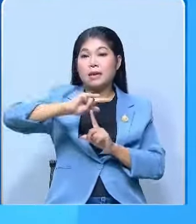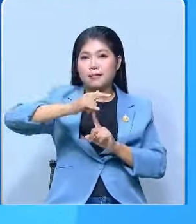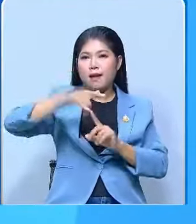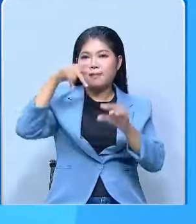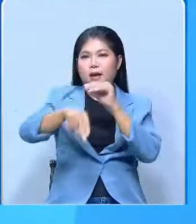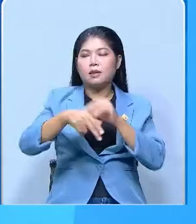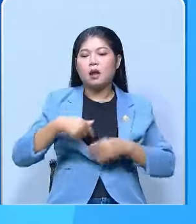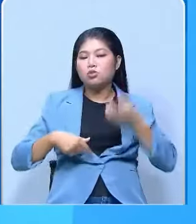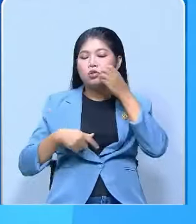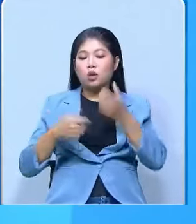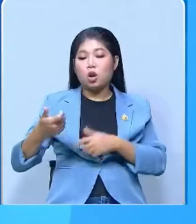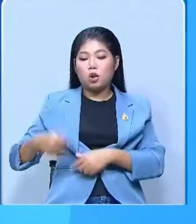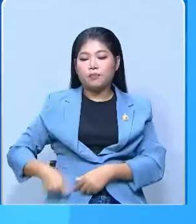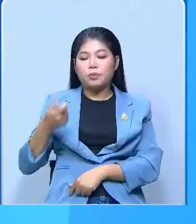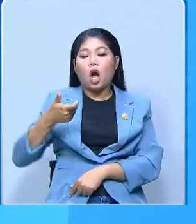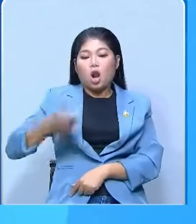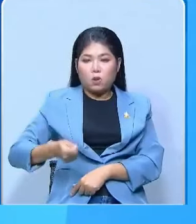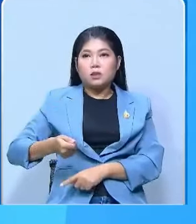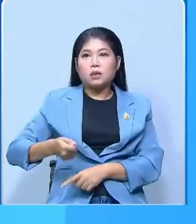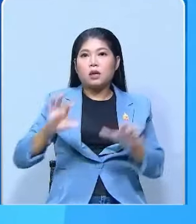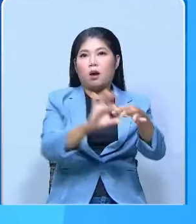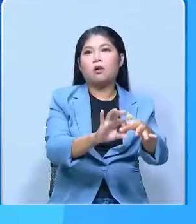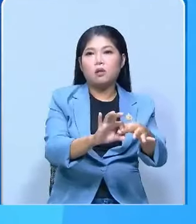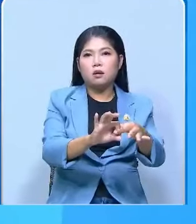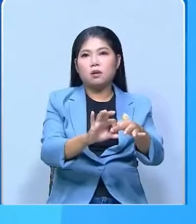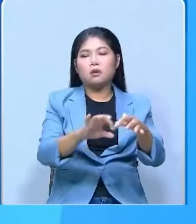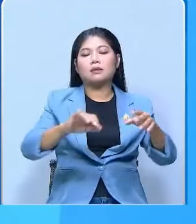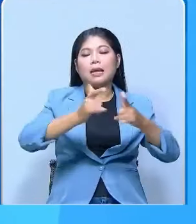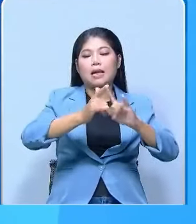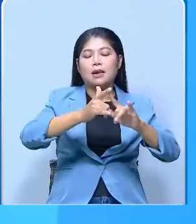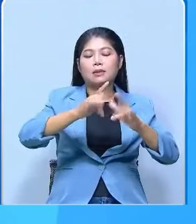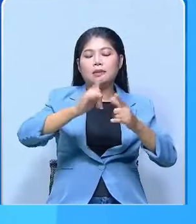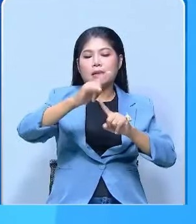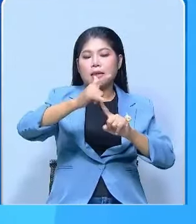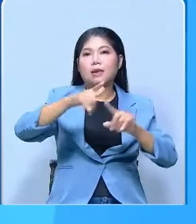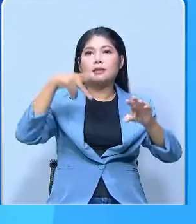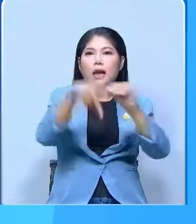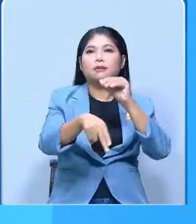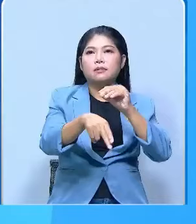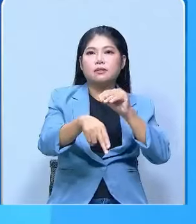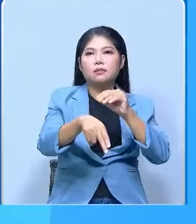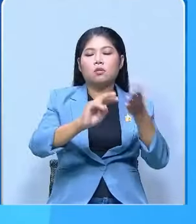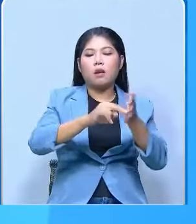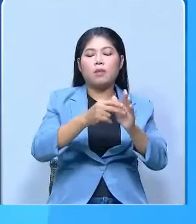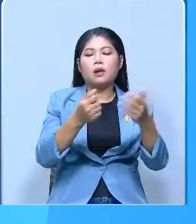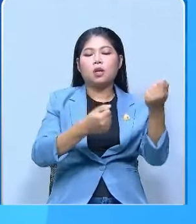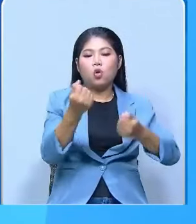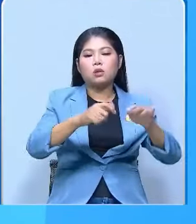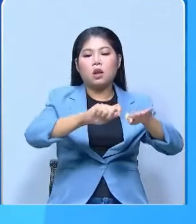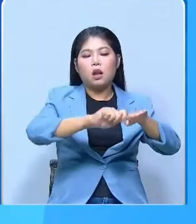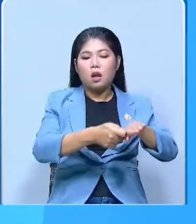าเรากดรีโมทเราก็เข้าใจว่ารถเนี่ยเราล็อกแล้วแต่กลายเป็นว่าเขาตัดสัญญาณรีโมทปุ๊บเนี่ยก็เท่ากับเราไม่ได้ล็อกรถ ปลดล็